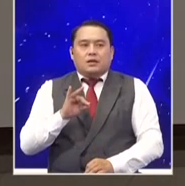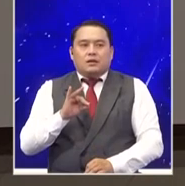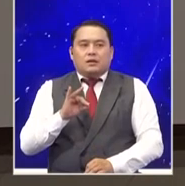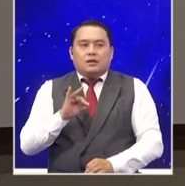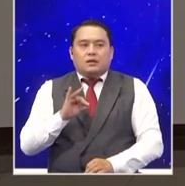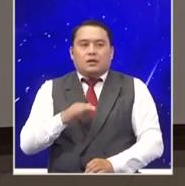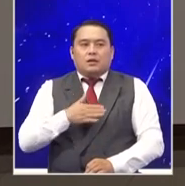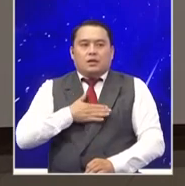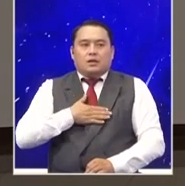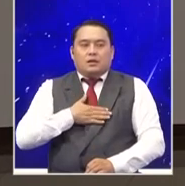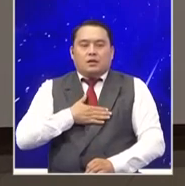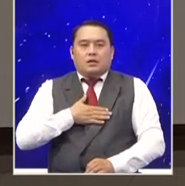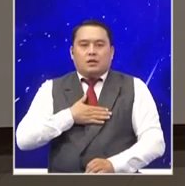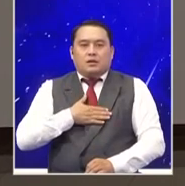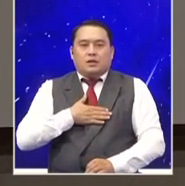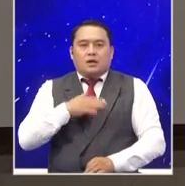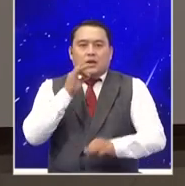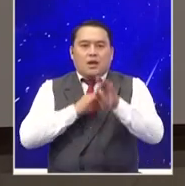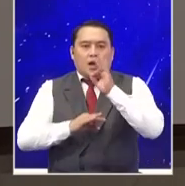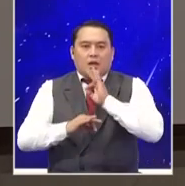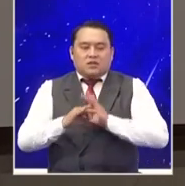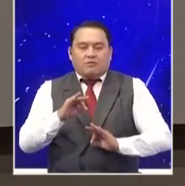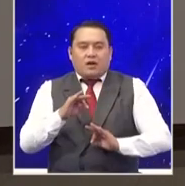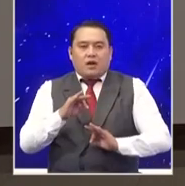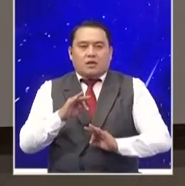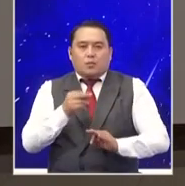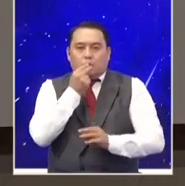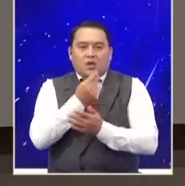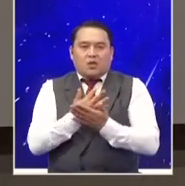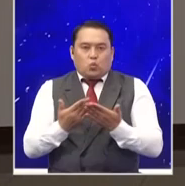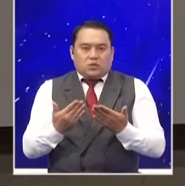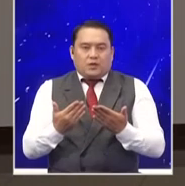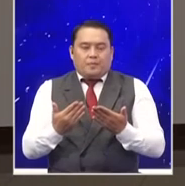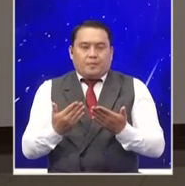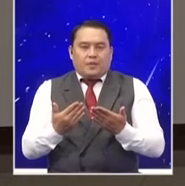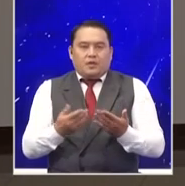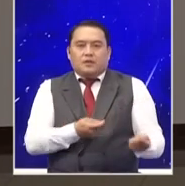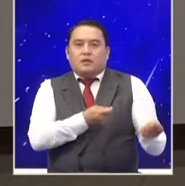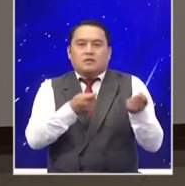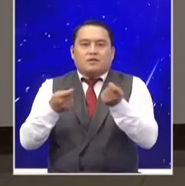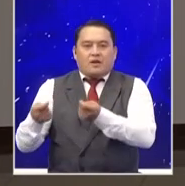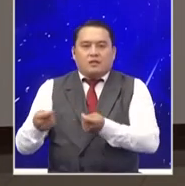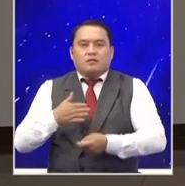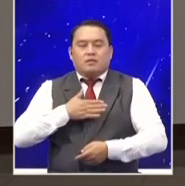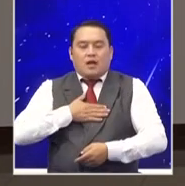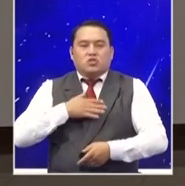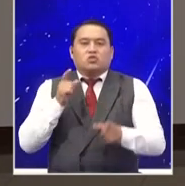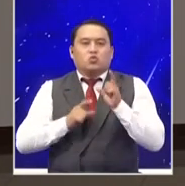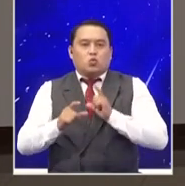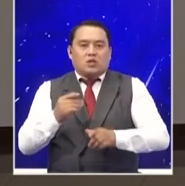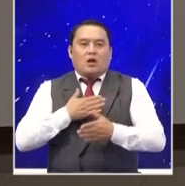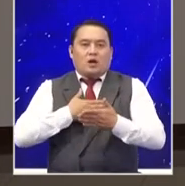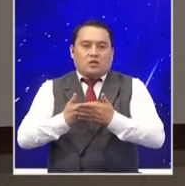Также лекарства и продуктов доставляют наши ребята, то